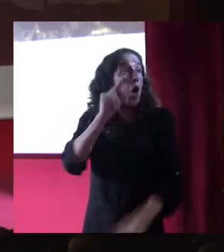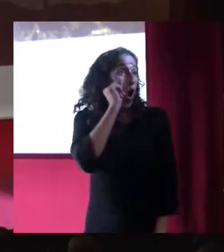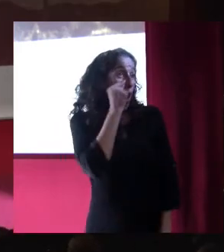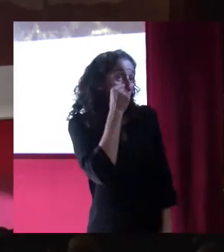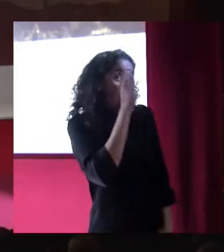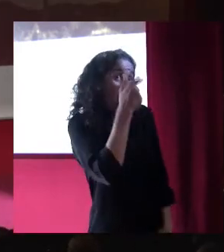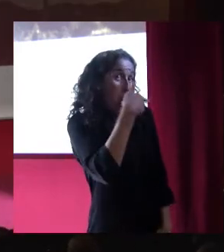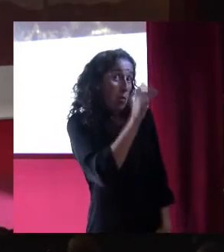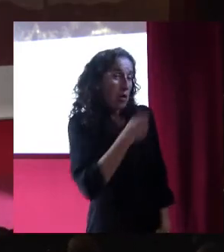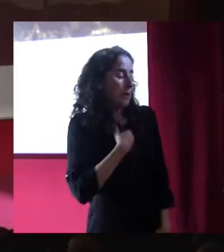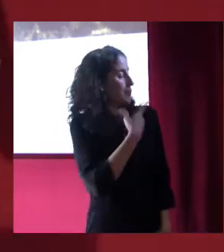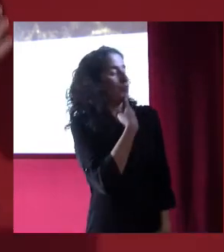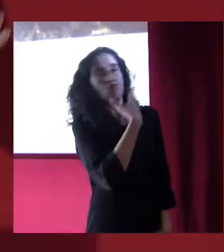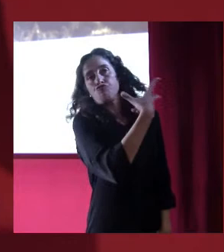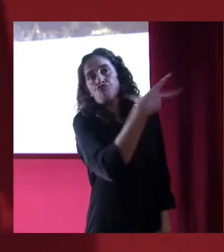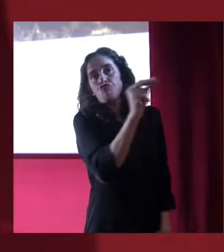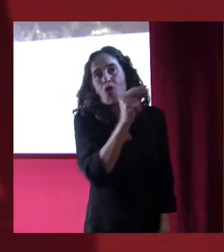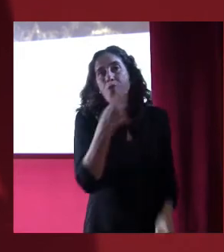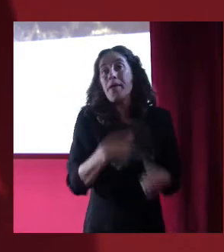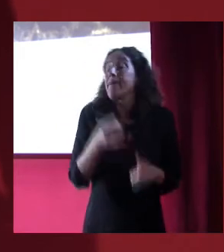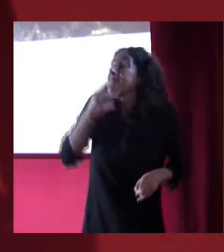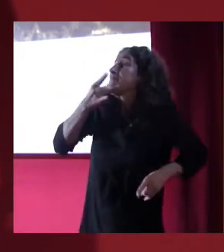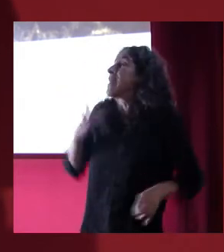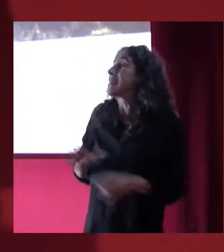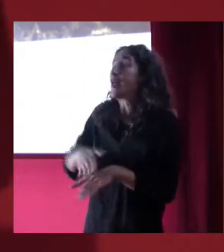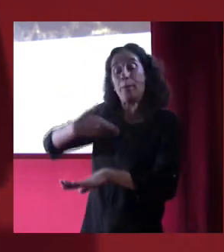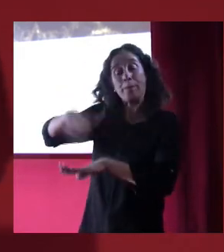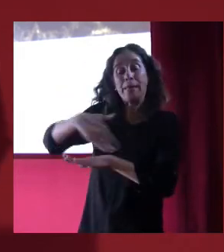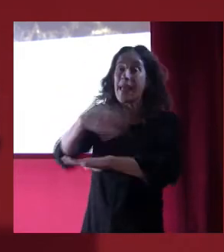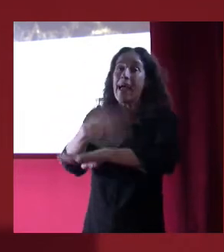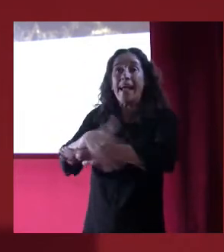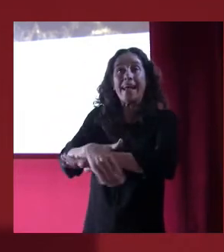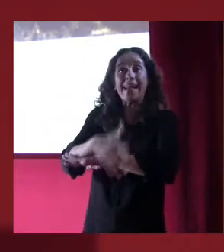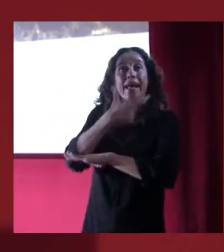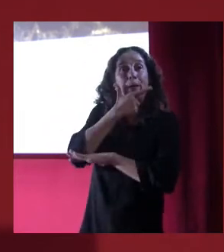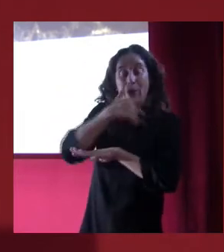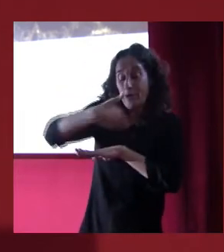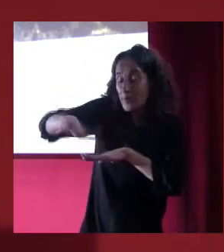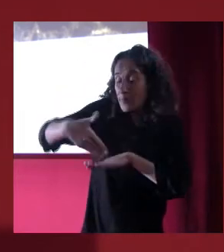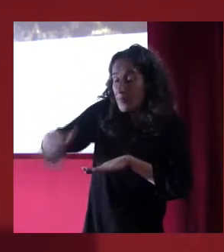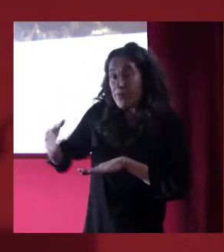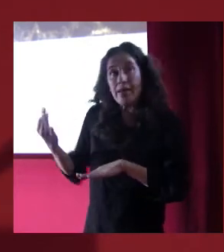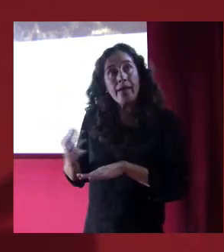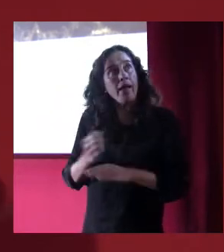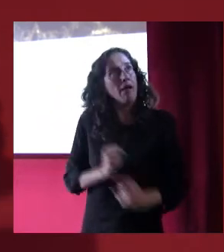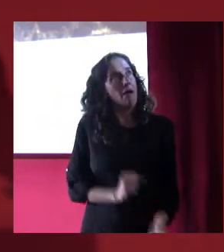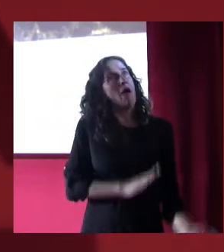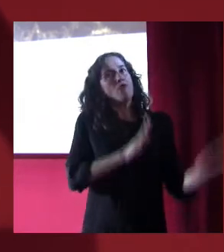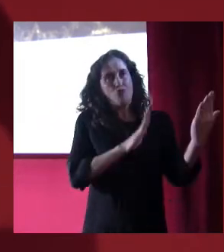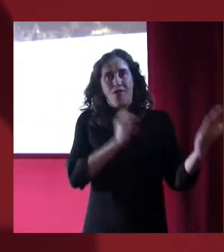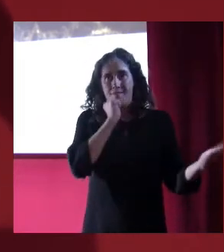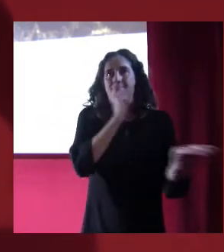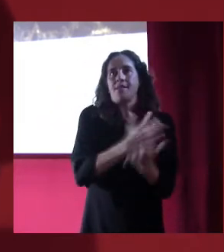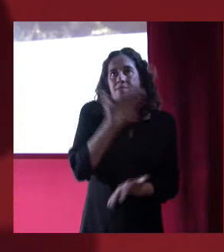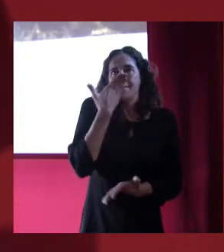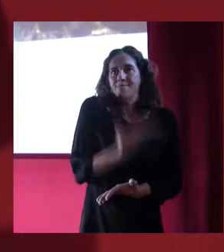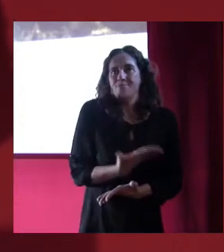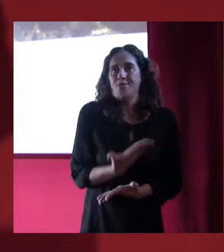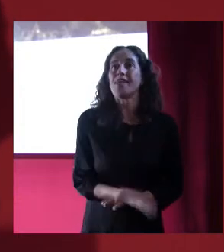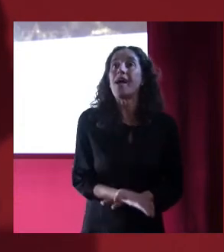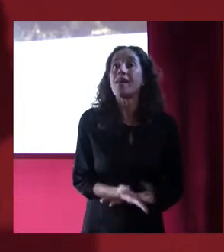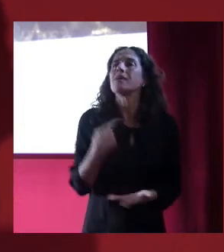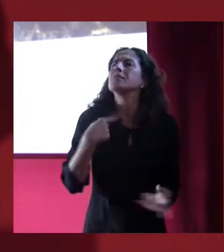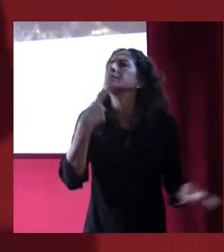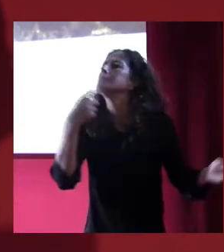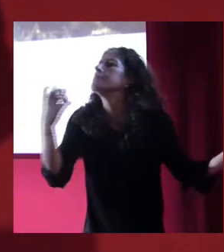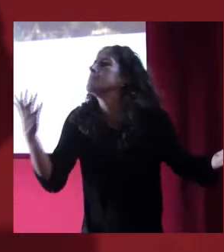han renunciat a fer-ho, perquè és molt més fàcil pintar els carrers amb pintura de colors que afrontar un repte com aquest. Jo us